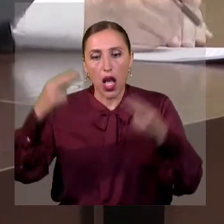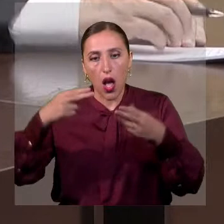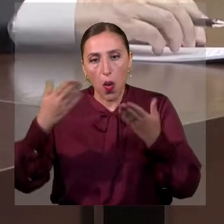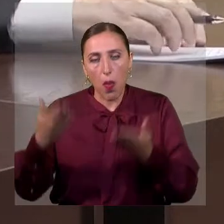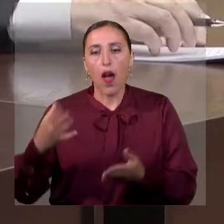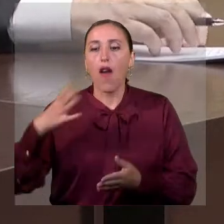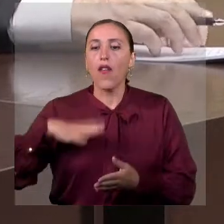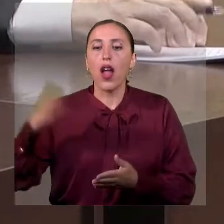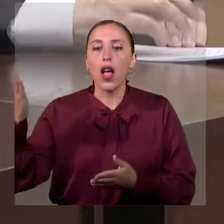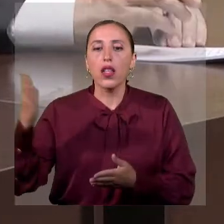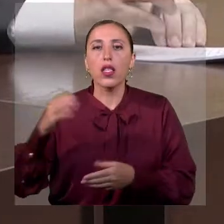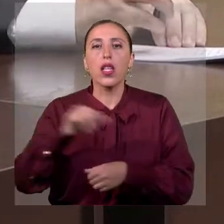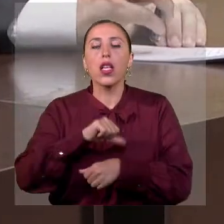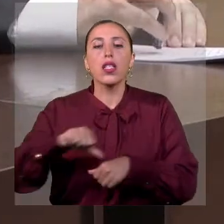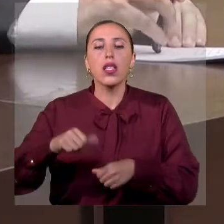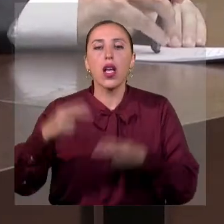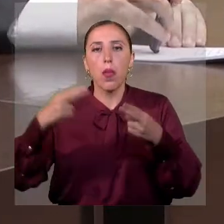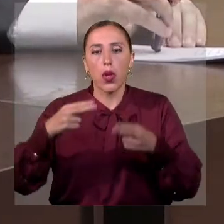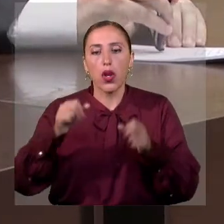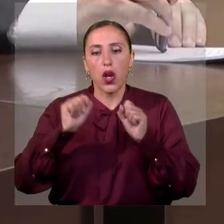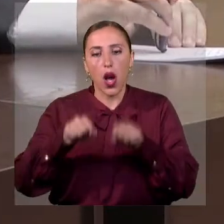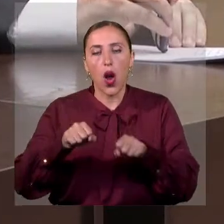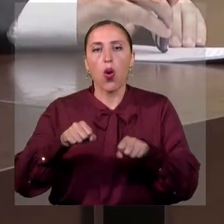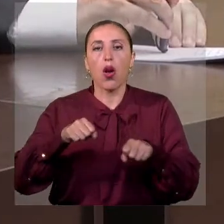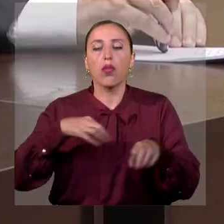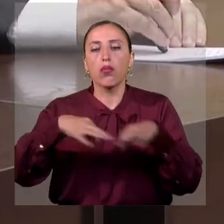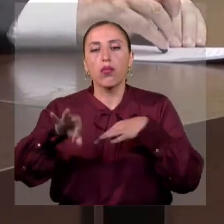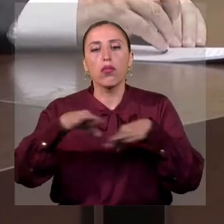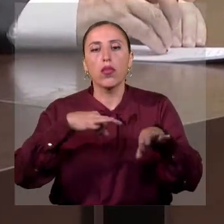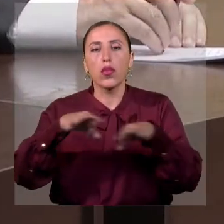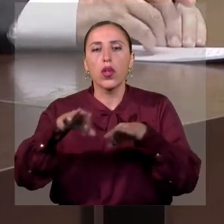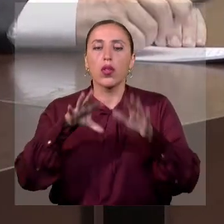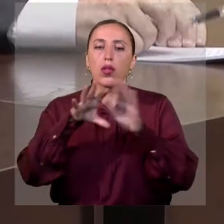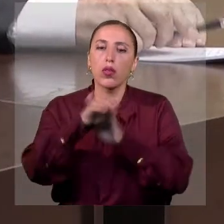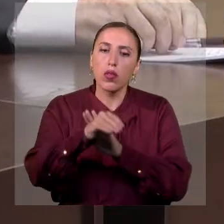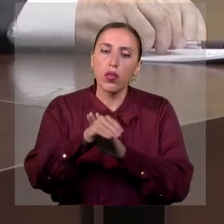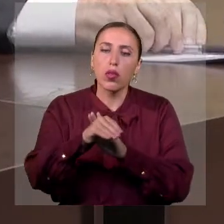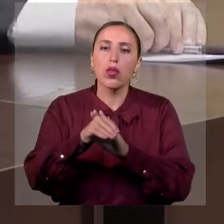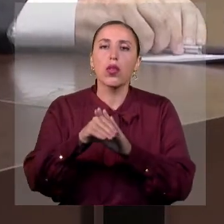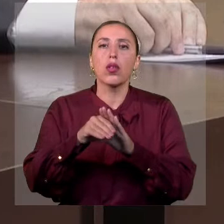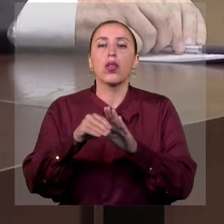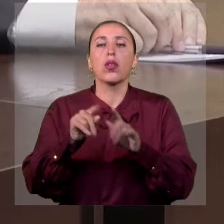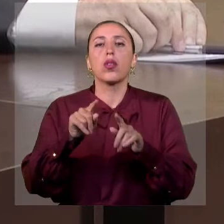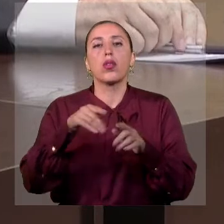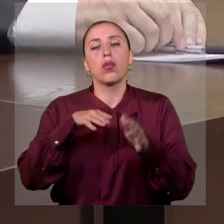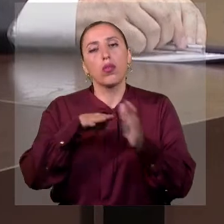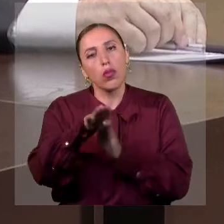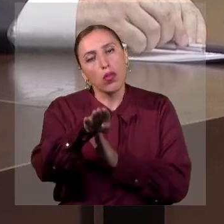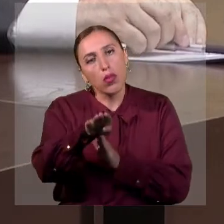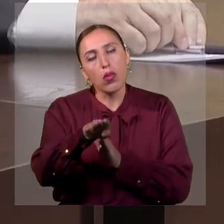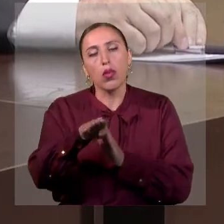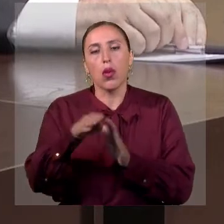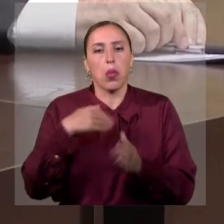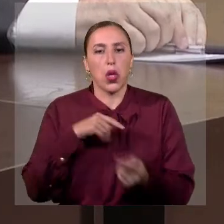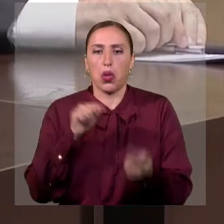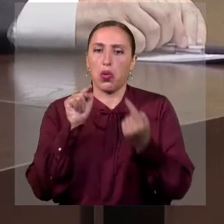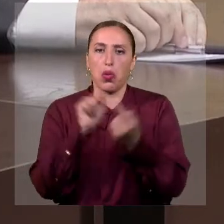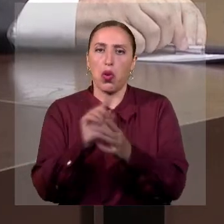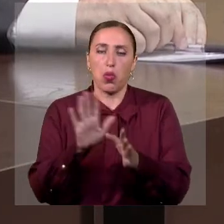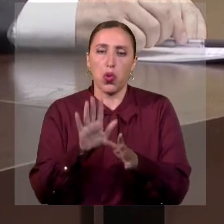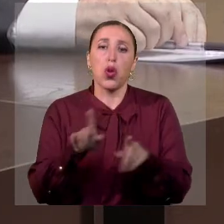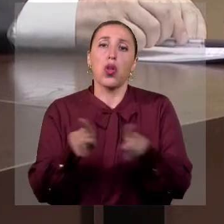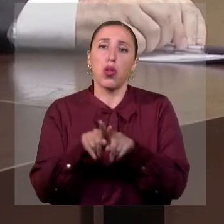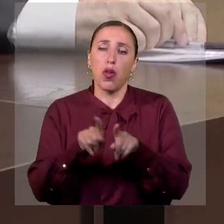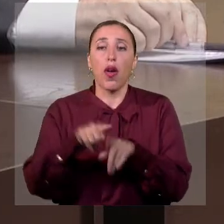և ելք անել տրանսպորտային միջոցներ, մենք դեմ չենք, ընդհակառակը կողմենք, որ նույնը տեղի ունենա Ադրբեջանի